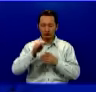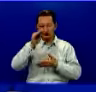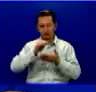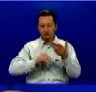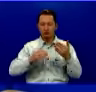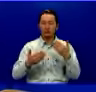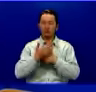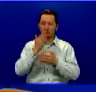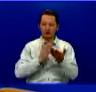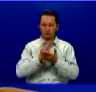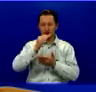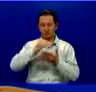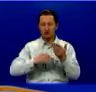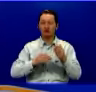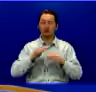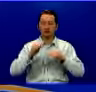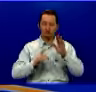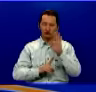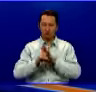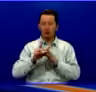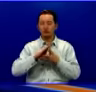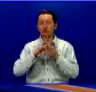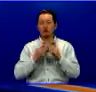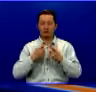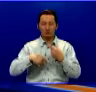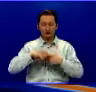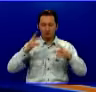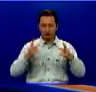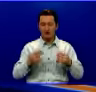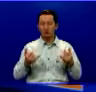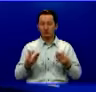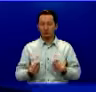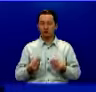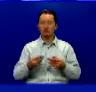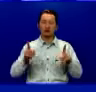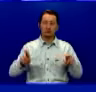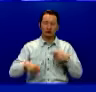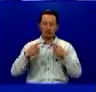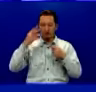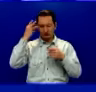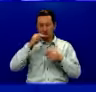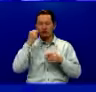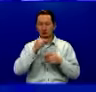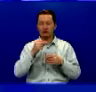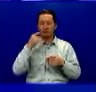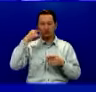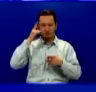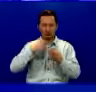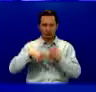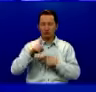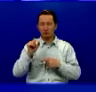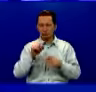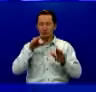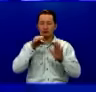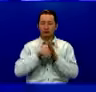жаңа бағыттарды жасап жатырмыз. Ол біздер үшін қазіргі мына жаһандық дүниеге кірудегі Қазақстан үшін, оның ішінде